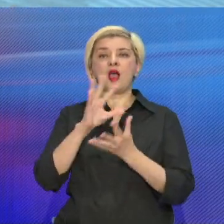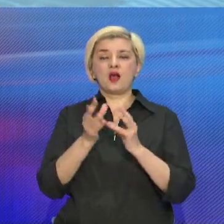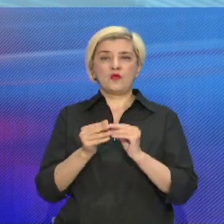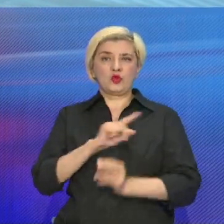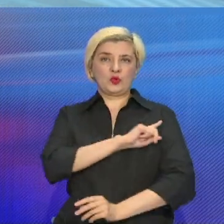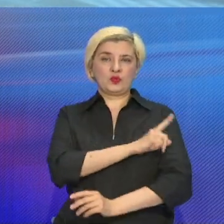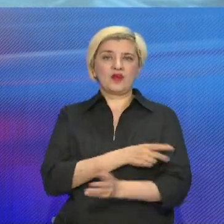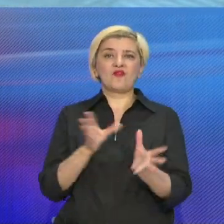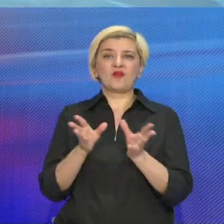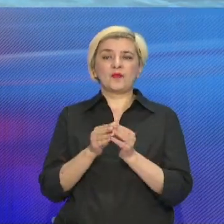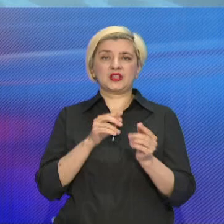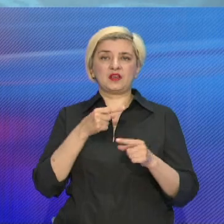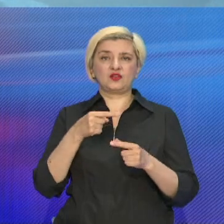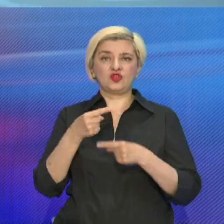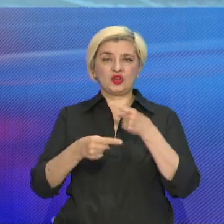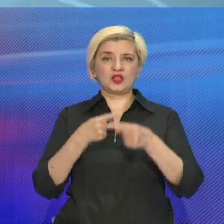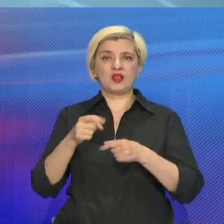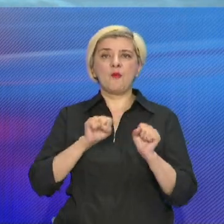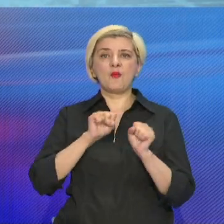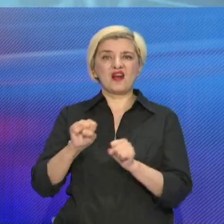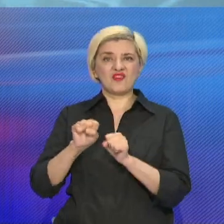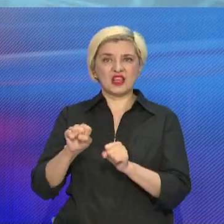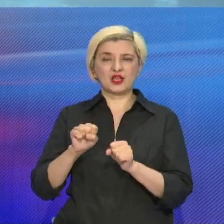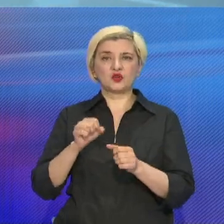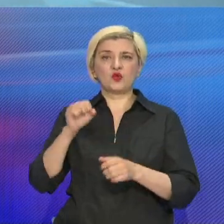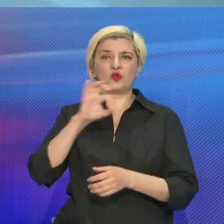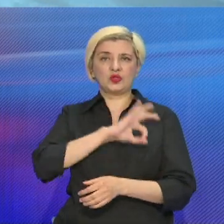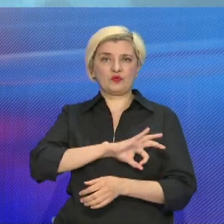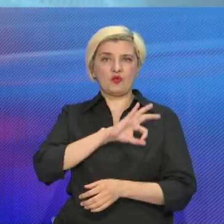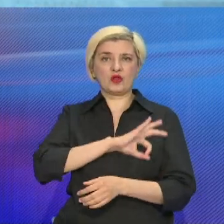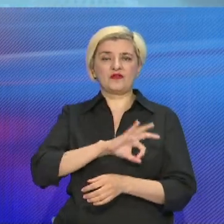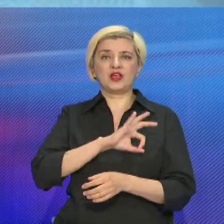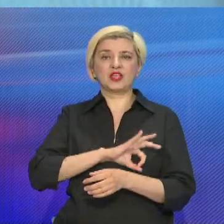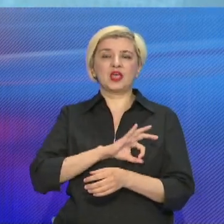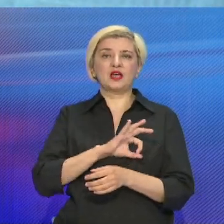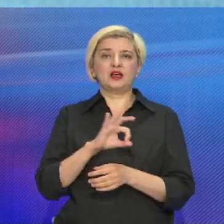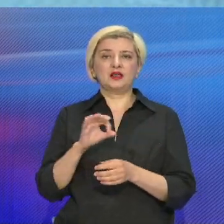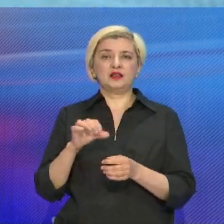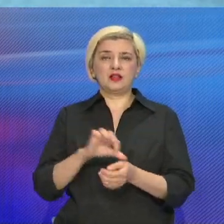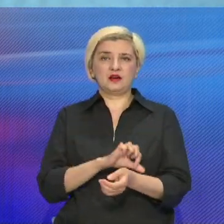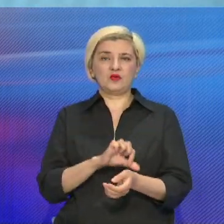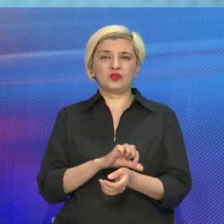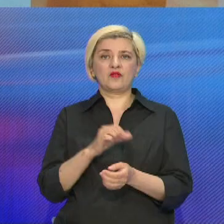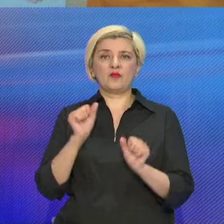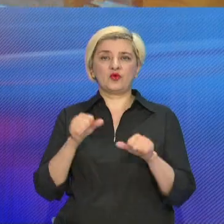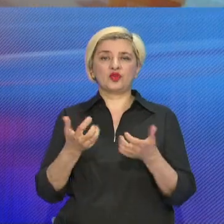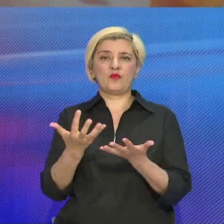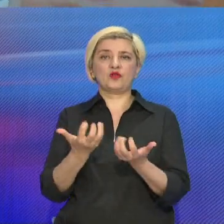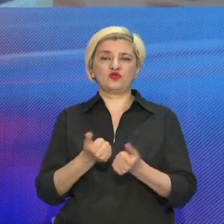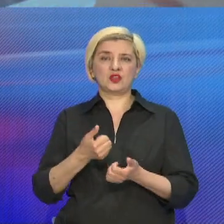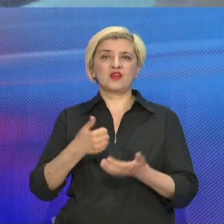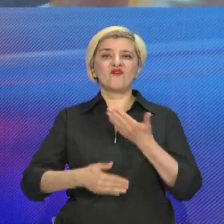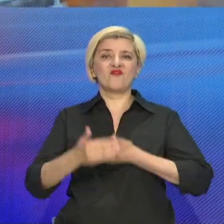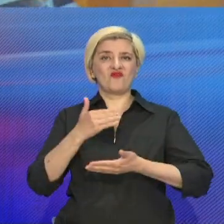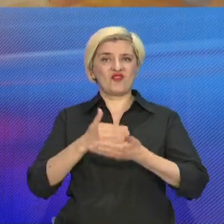праз профилактику використання забороненных речевов и боротьбу с наркодилерами, можно добиться певных выников у решения проблемы,